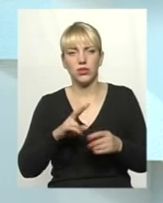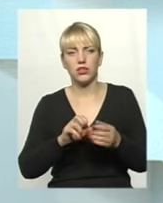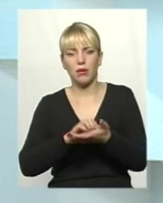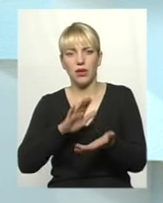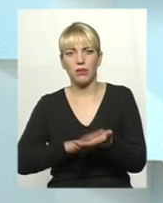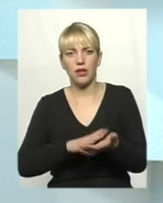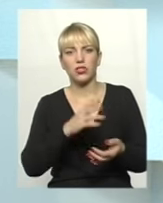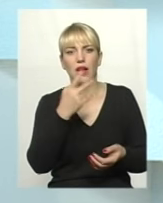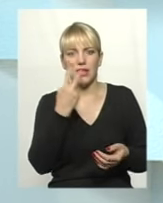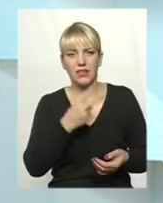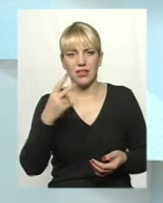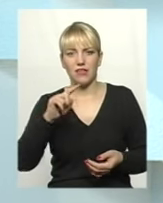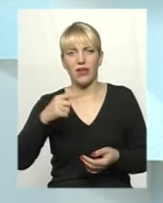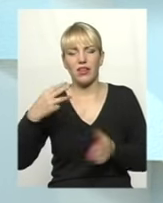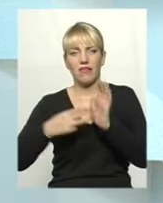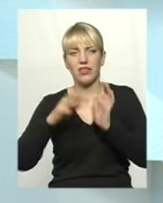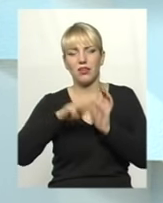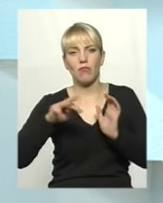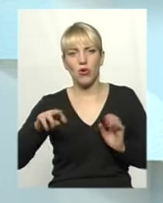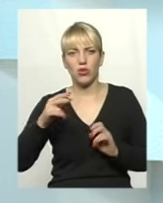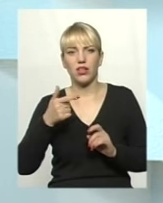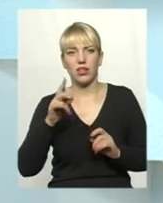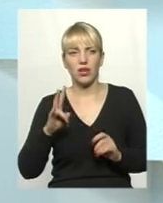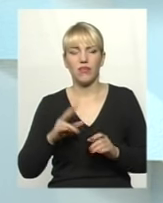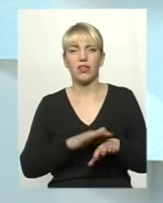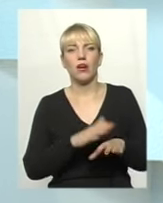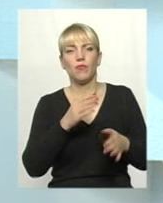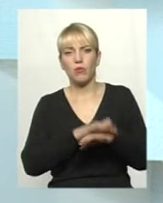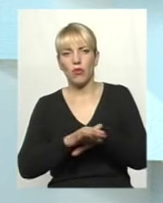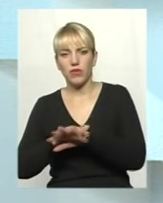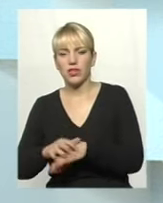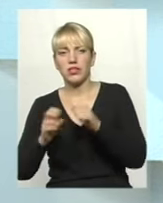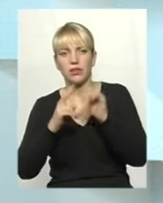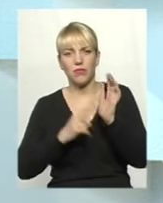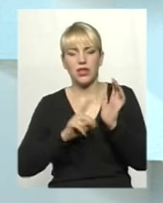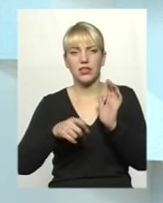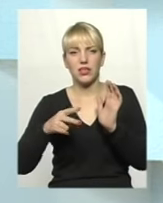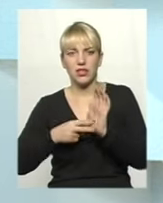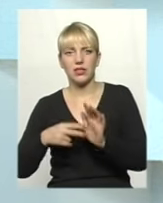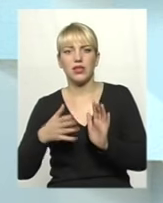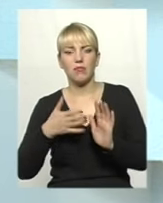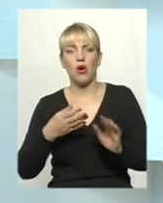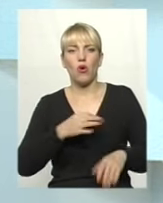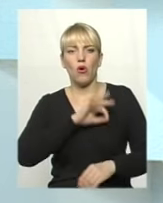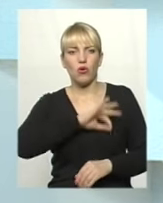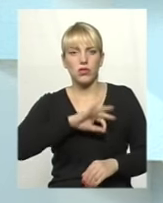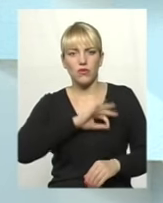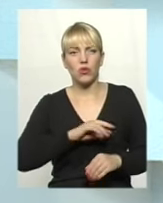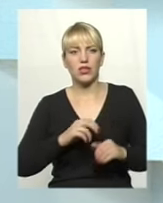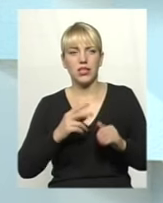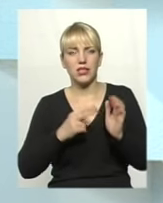передбачено 22,8 мільйона гривень, профінансовано 17,7, освоєно 7,1